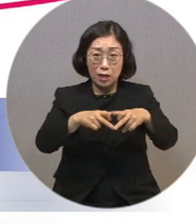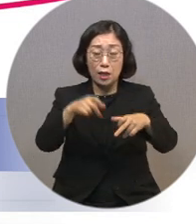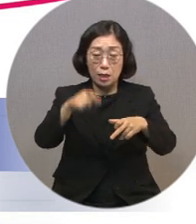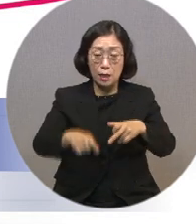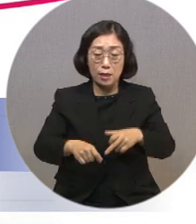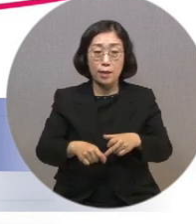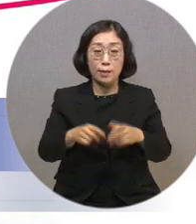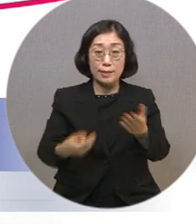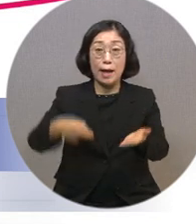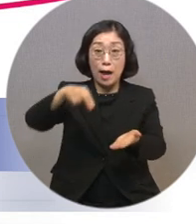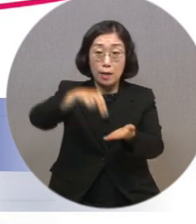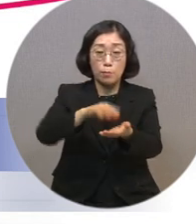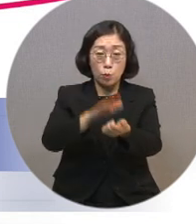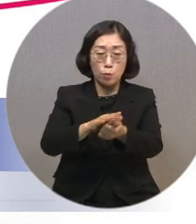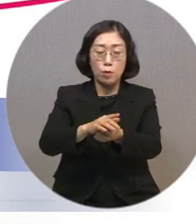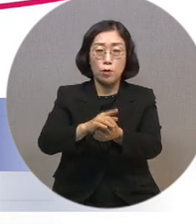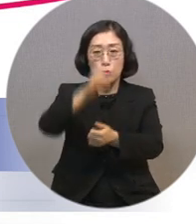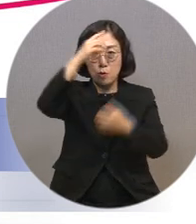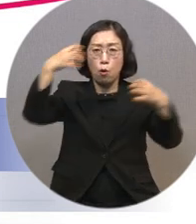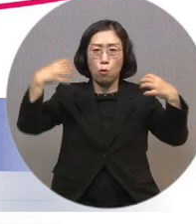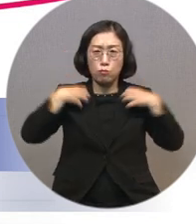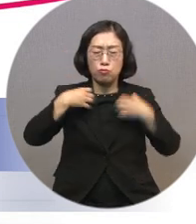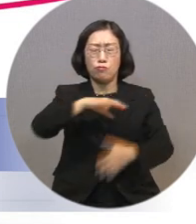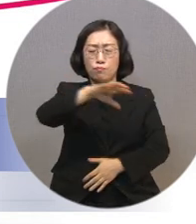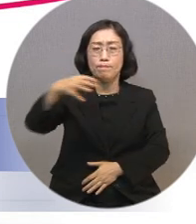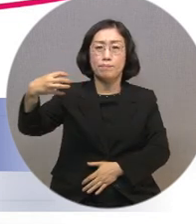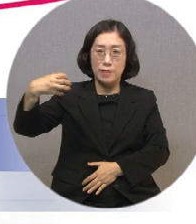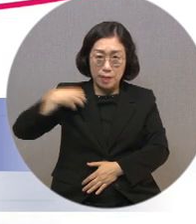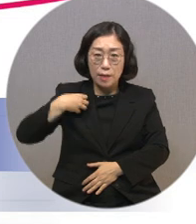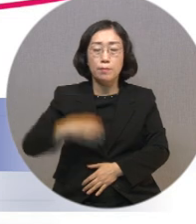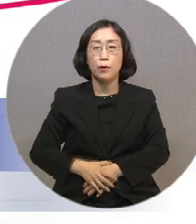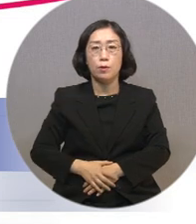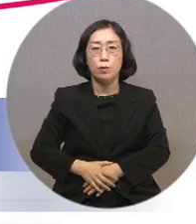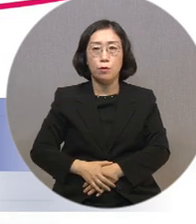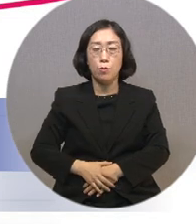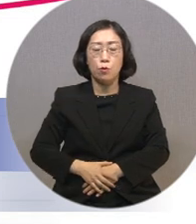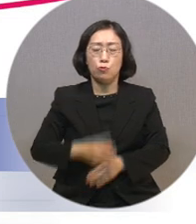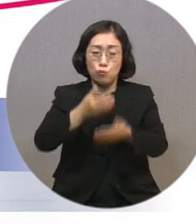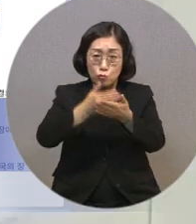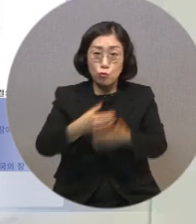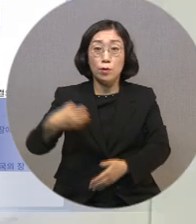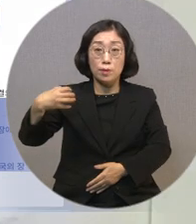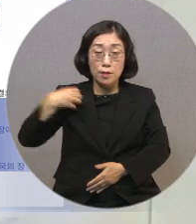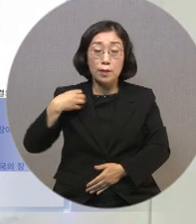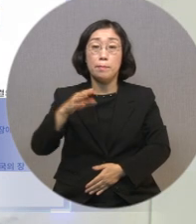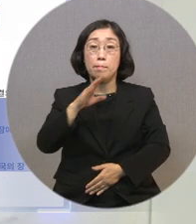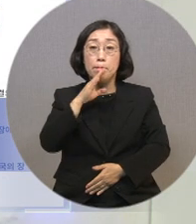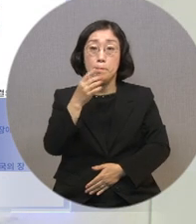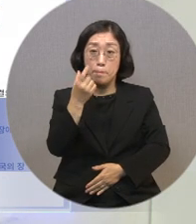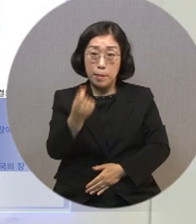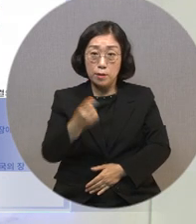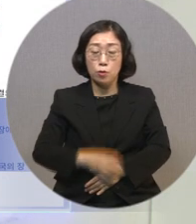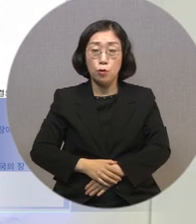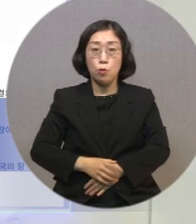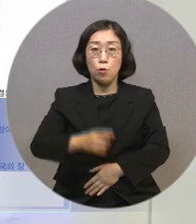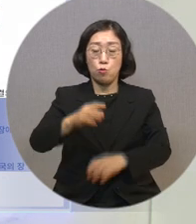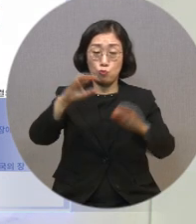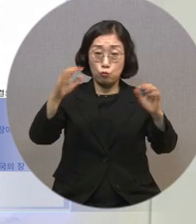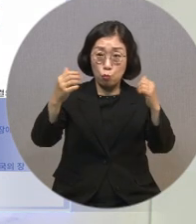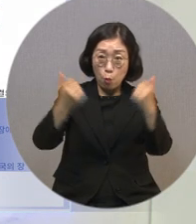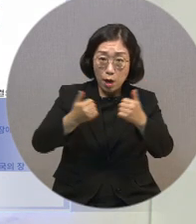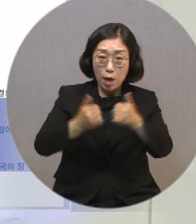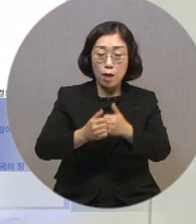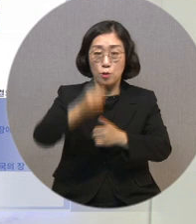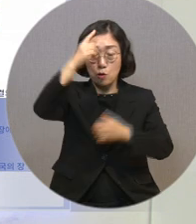우리 국가가 챙겨야 할 당연한 영역입니다 바로 국가의 책무라는 점인데요 국회와 정부가